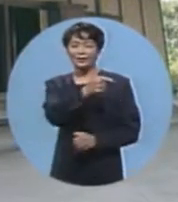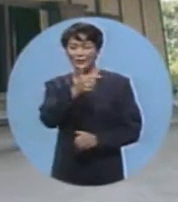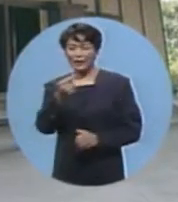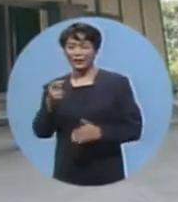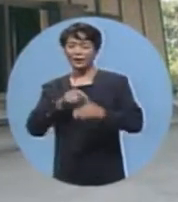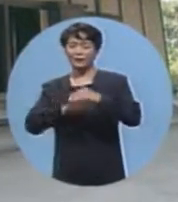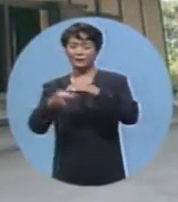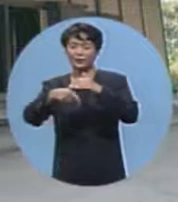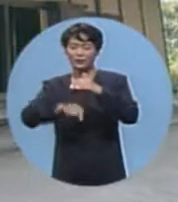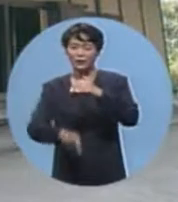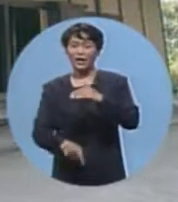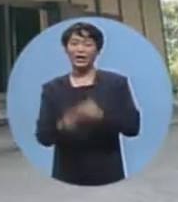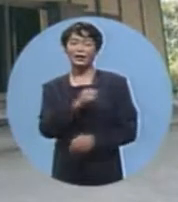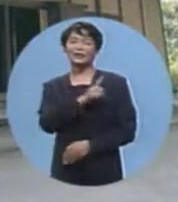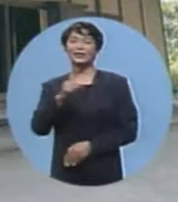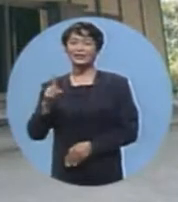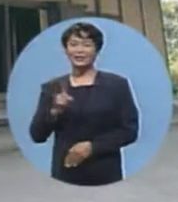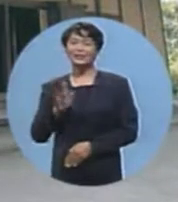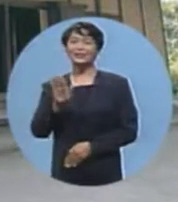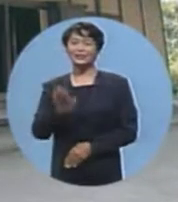ございました。